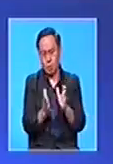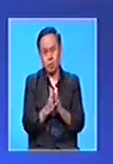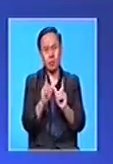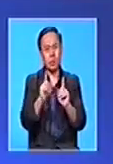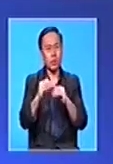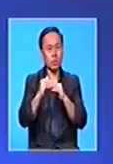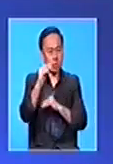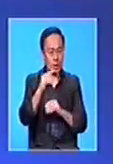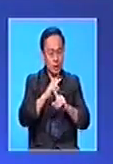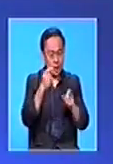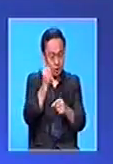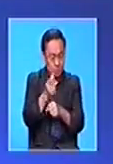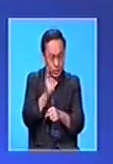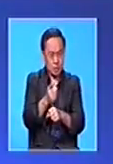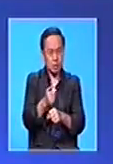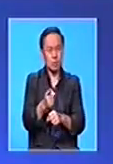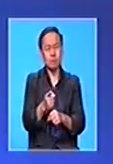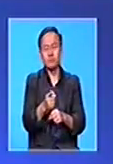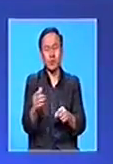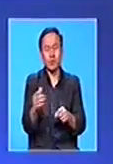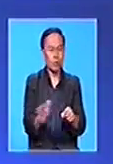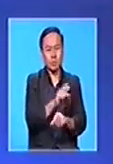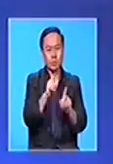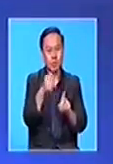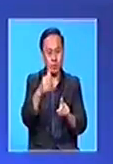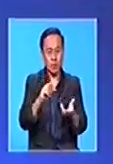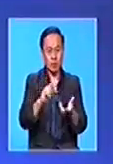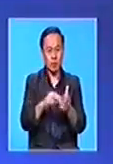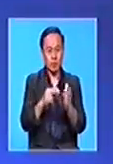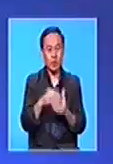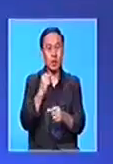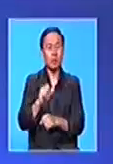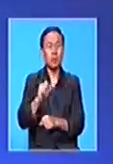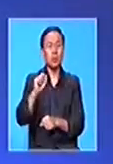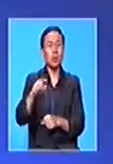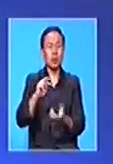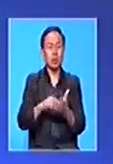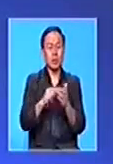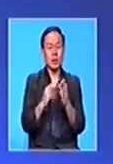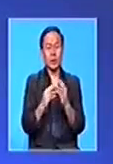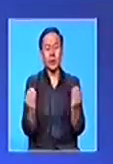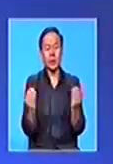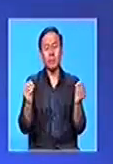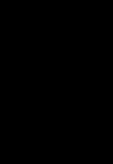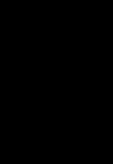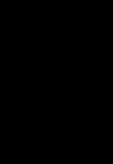จริงๆมันทำไม่ได้มากนักหรอกเพราะว่าก็ในช่วงที่โครงการก็ทำกันออกมาแล้วปรากฏว่าถึงเวลาก็ท